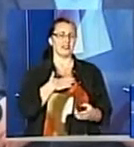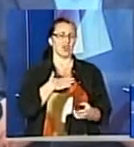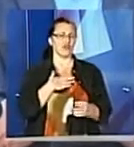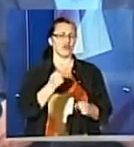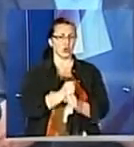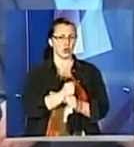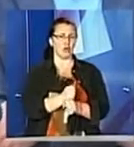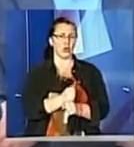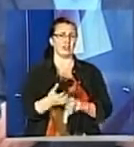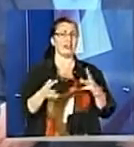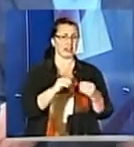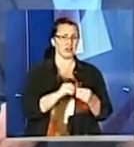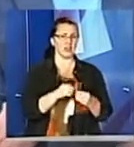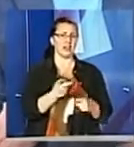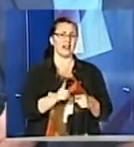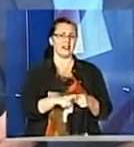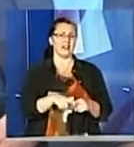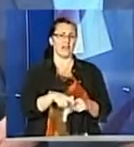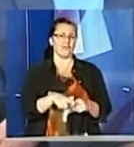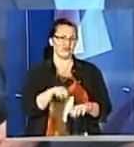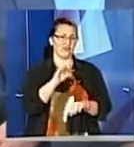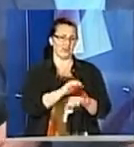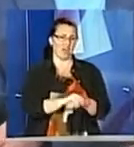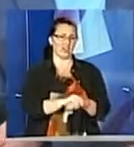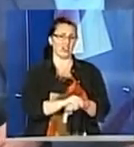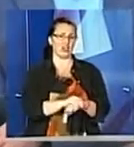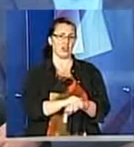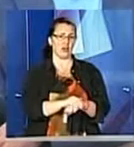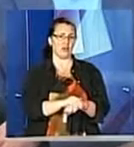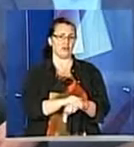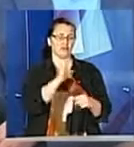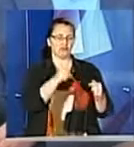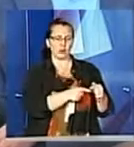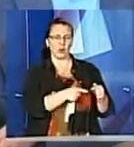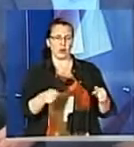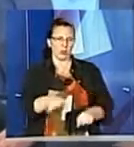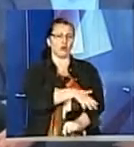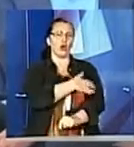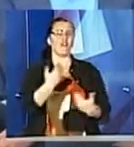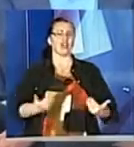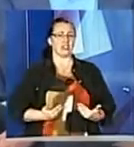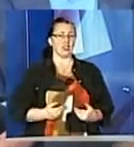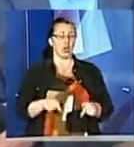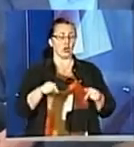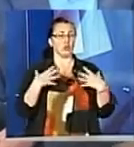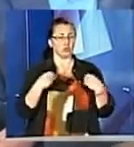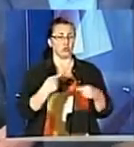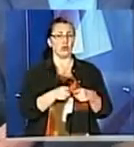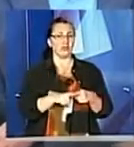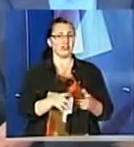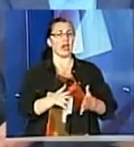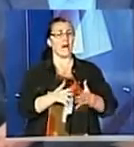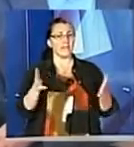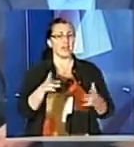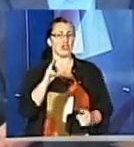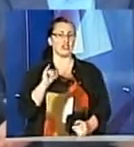є об'єктивний чинник. Це тривалість життя. Во Львові тривалість життя вище, ніж в середньому по Україні.